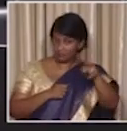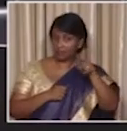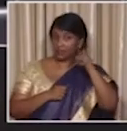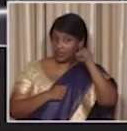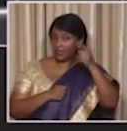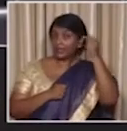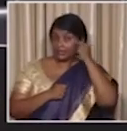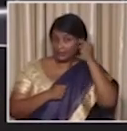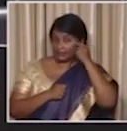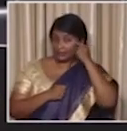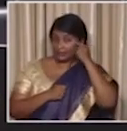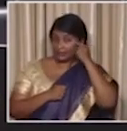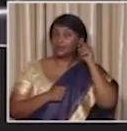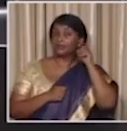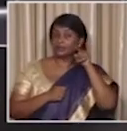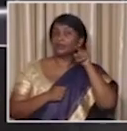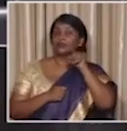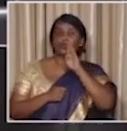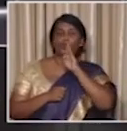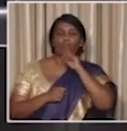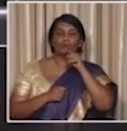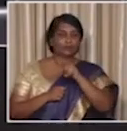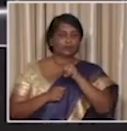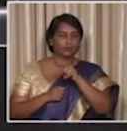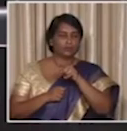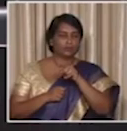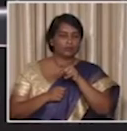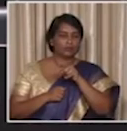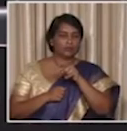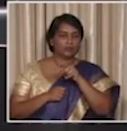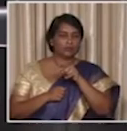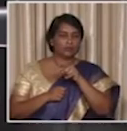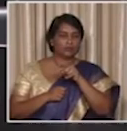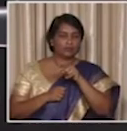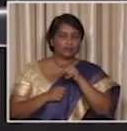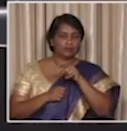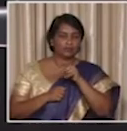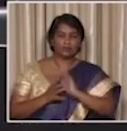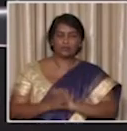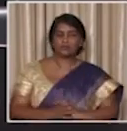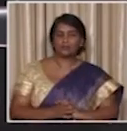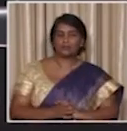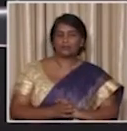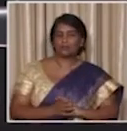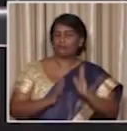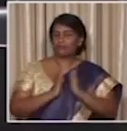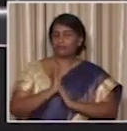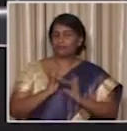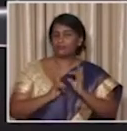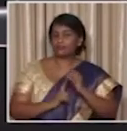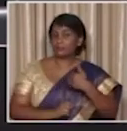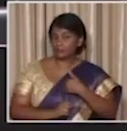එයා හිතාගෙන ඉන්න ඔය ඔය ඔය ඔය ඔය ඔය කියන කතාවත් එක්ක යන්න. අන්තිතුමා